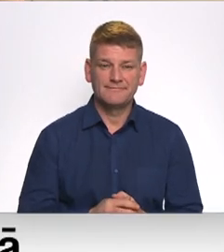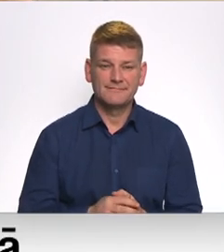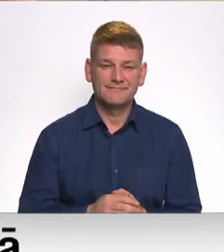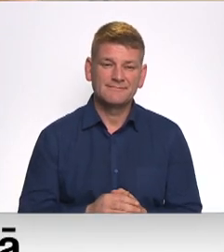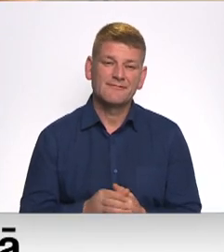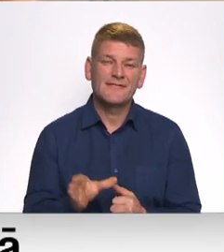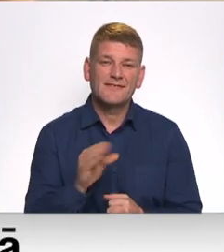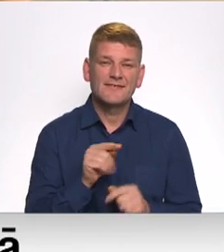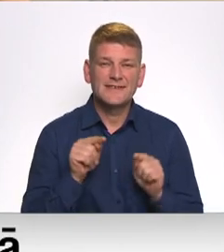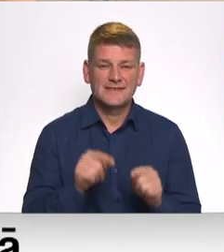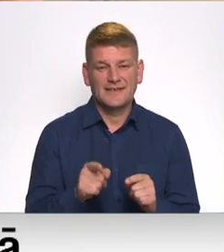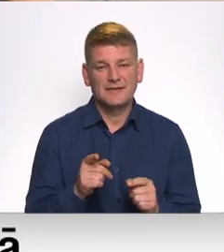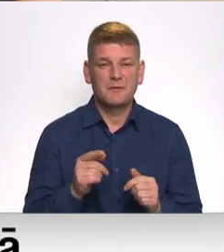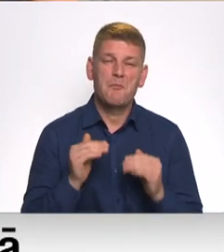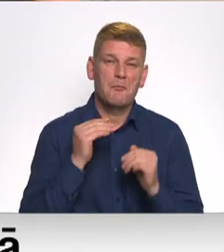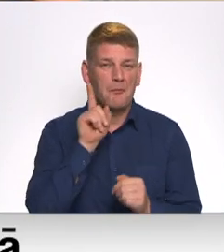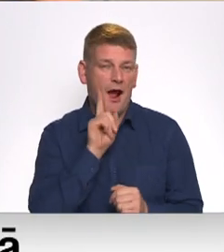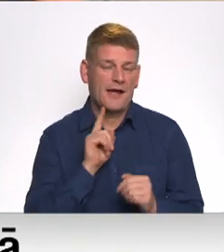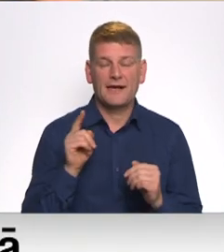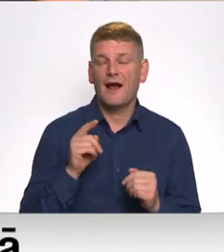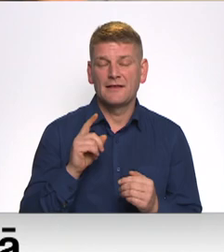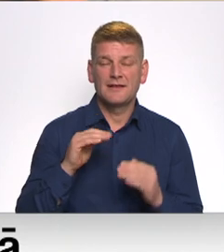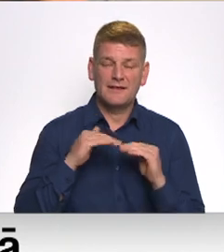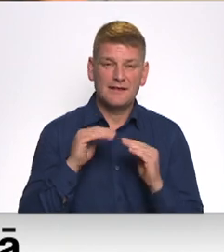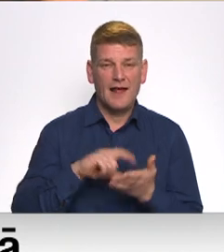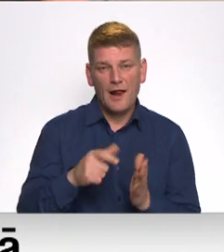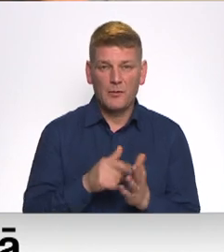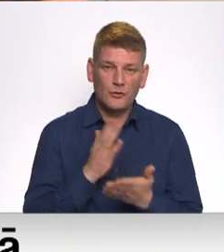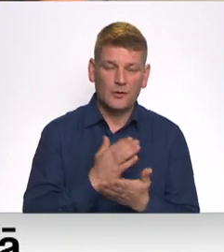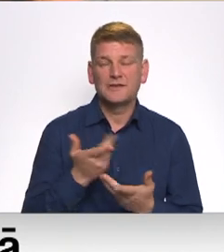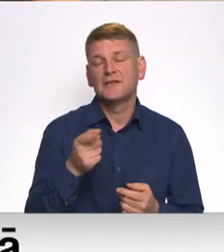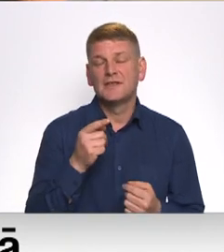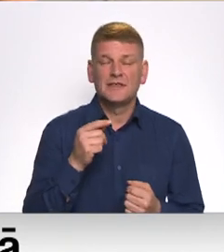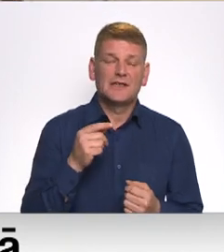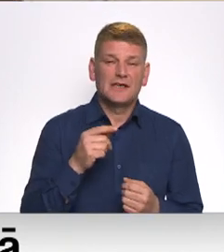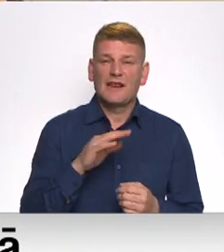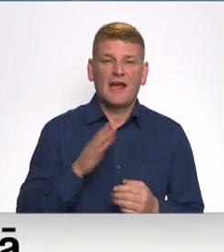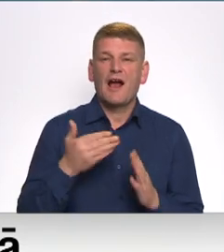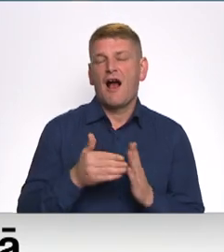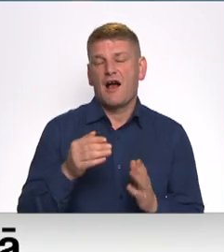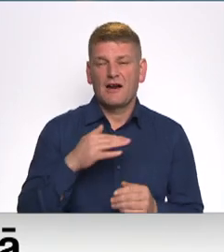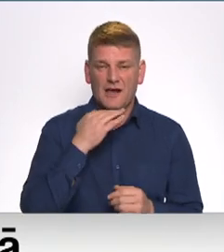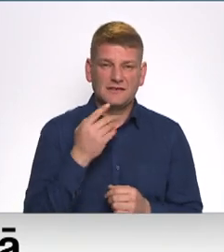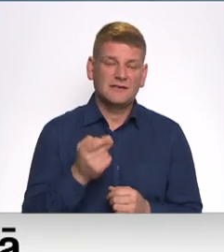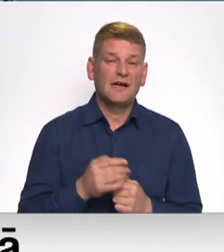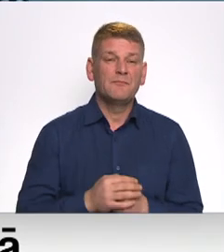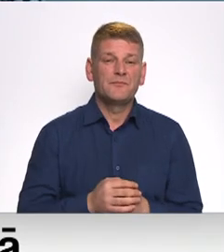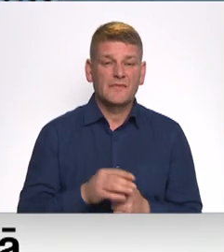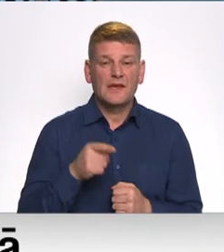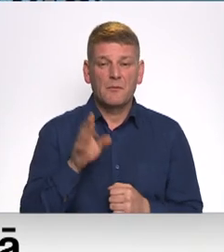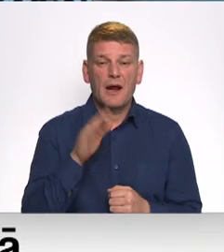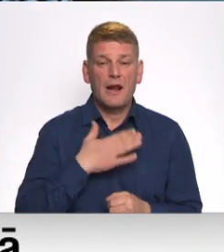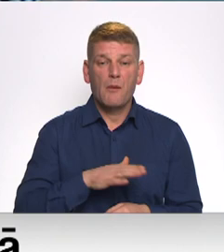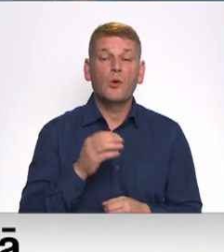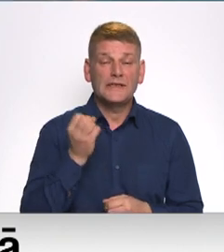Viss tādā mūjīgā telpā notiek, nu, visklasīti, kur dažreiz soli, dažreiz gaismi, trūkšņš. Par labu bērnu